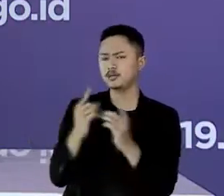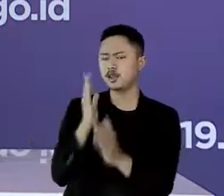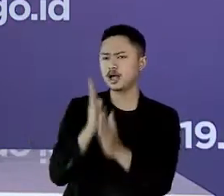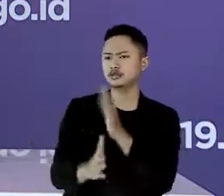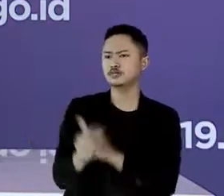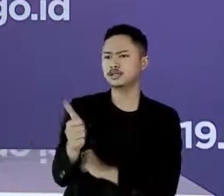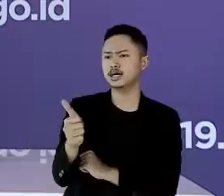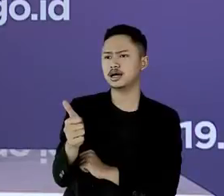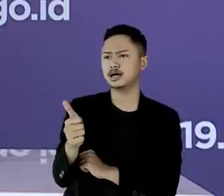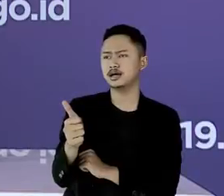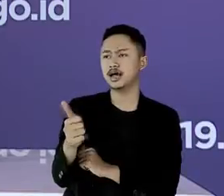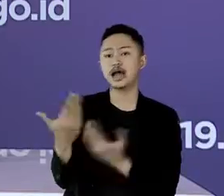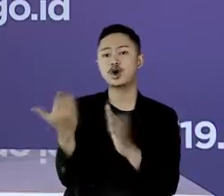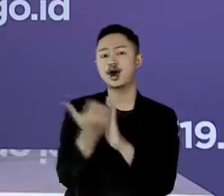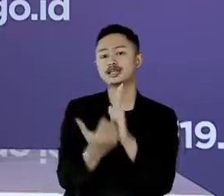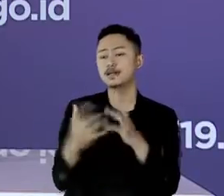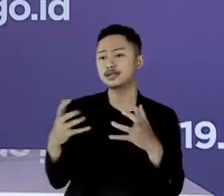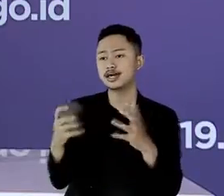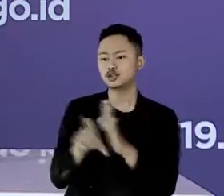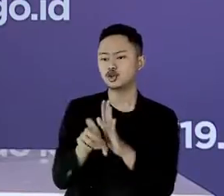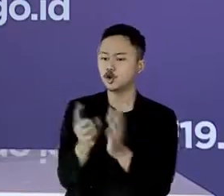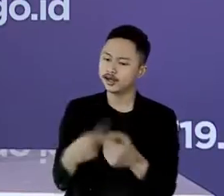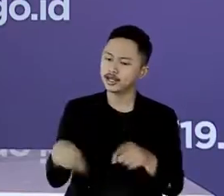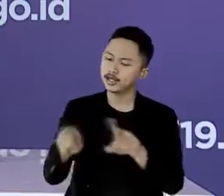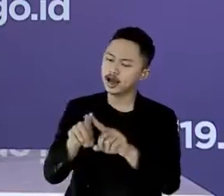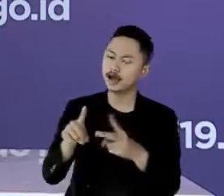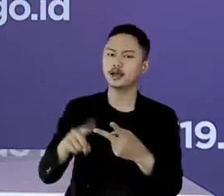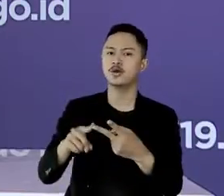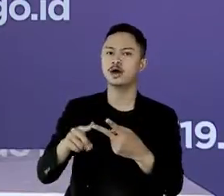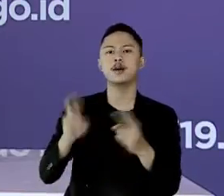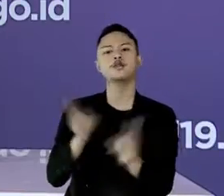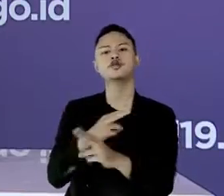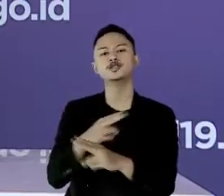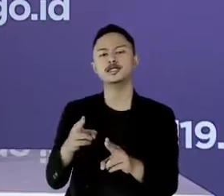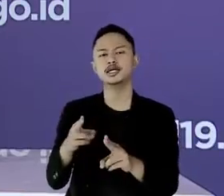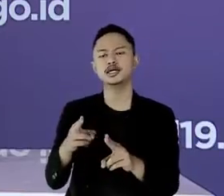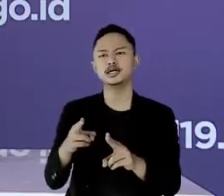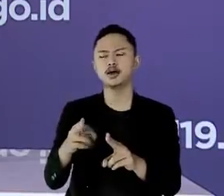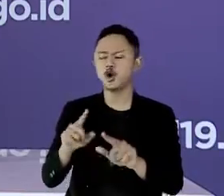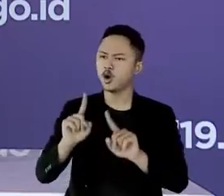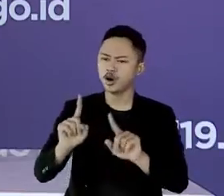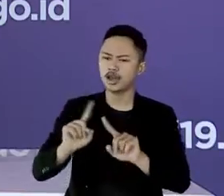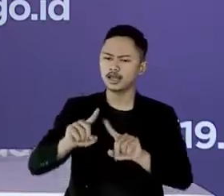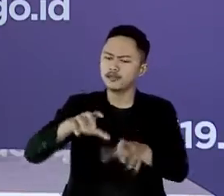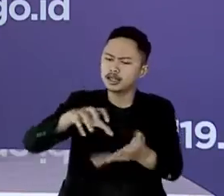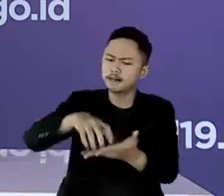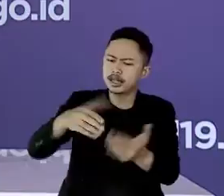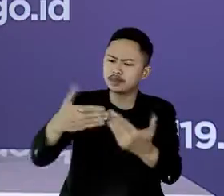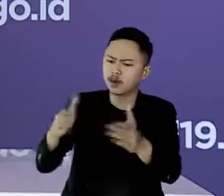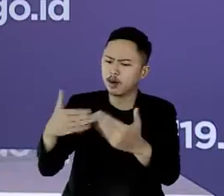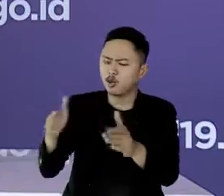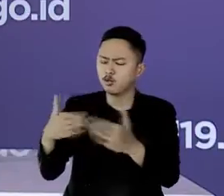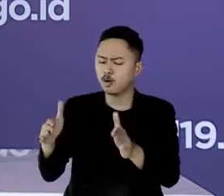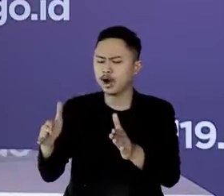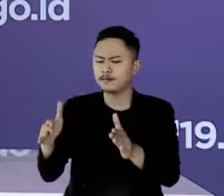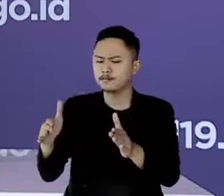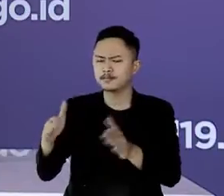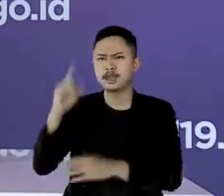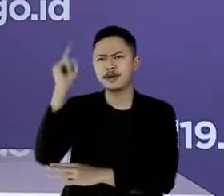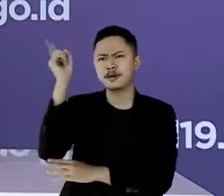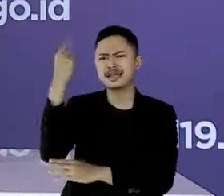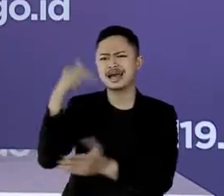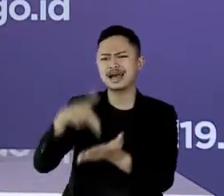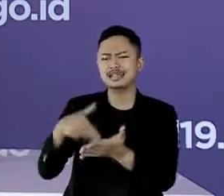seperti konser musik dan resepsi Mengapa banyak Factor yang dibuka Apa landasan hukum pemerintah